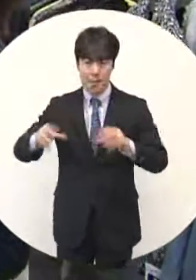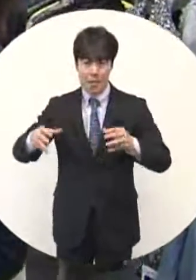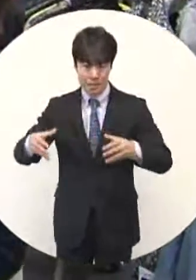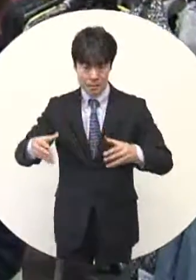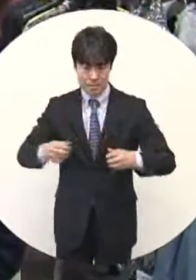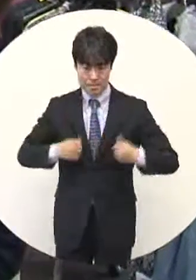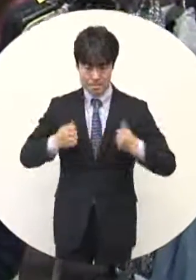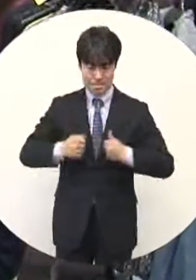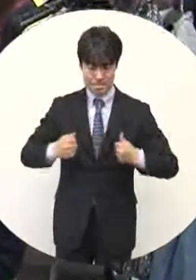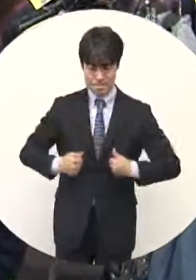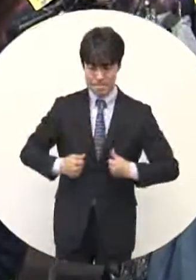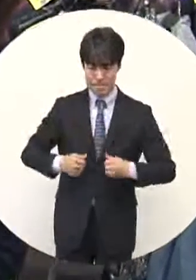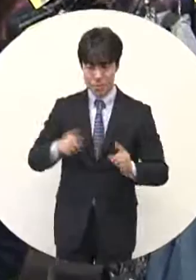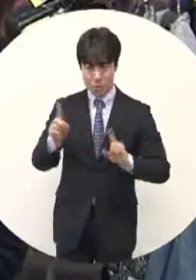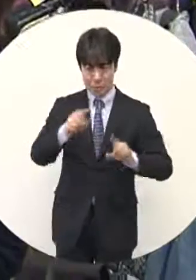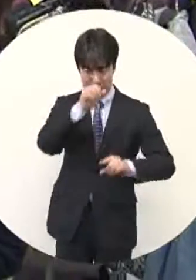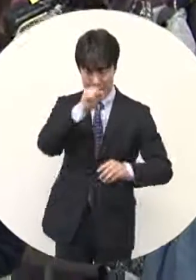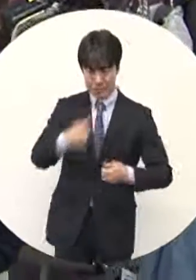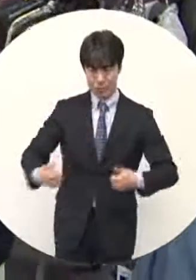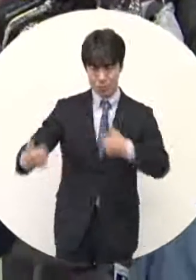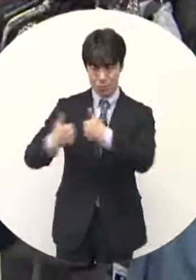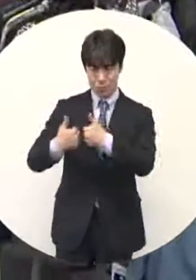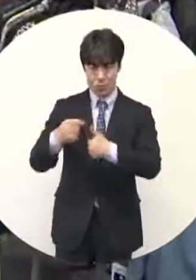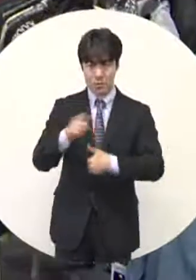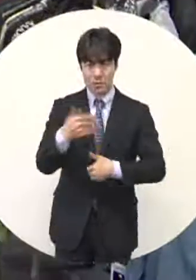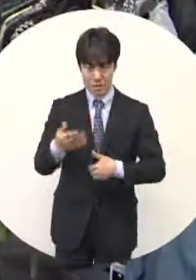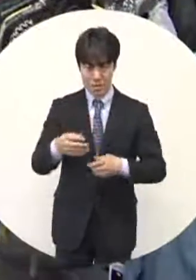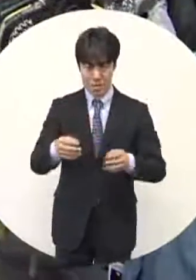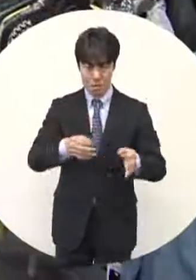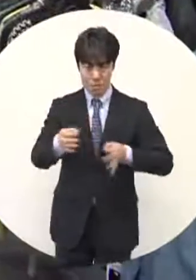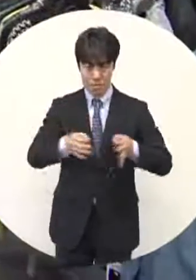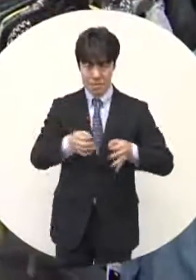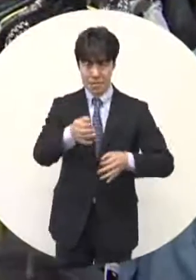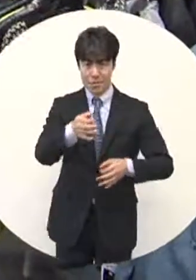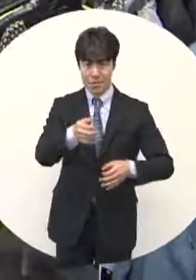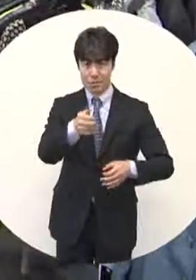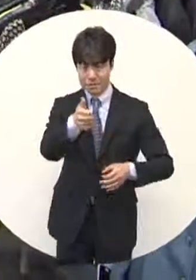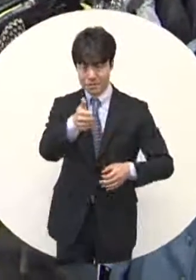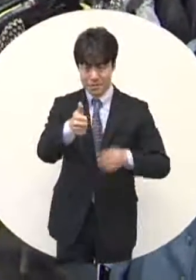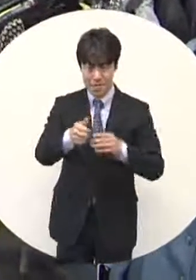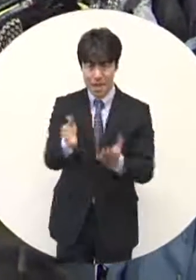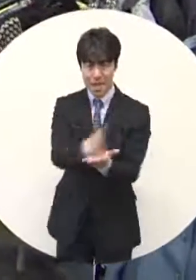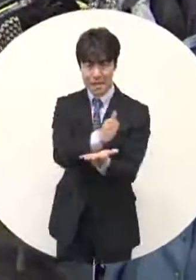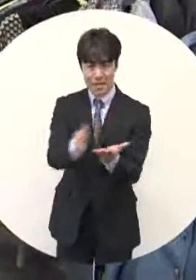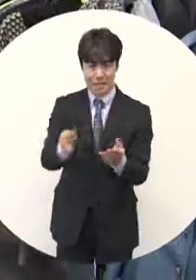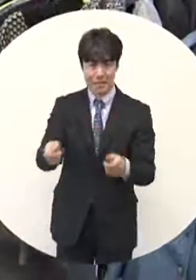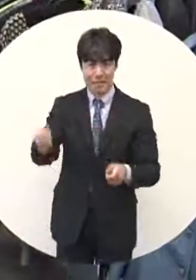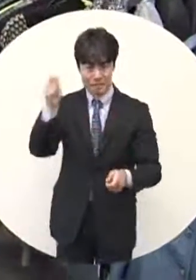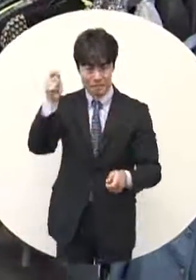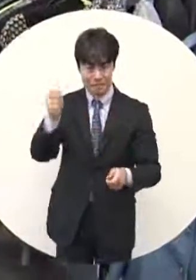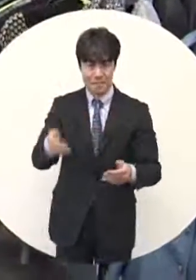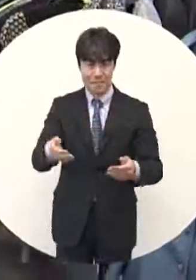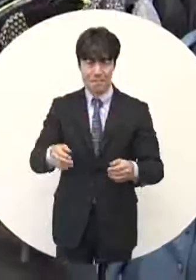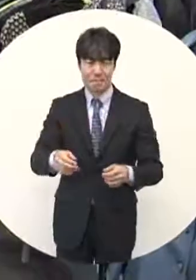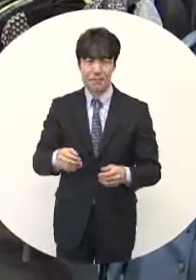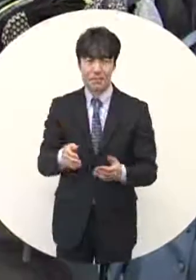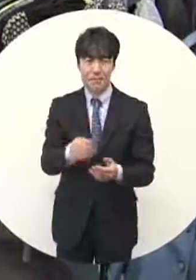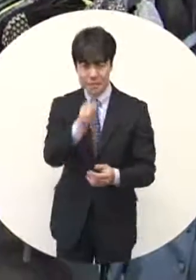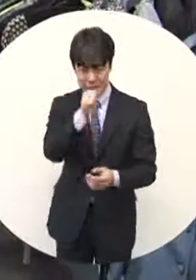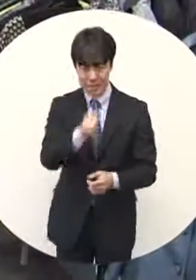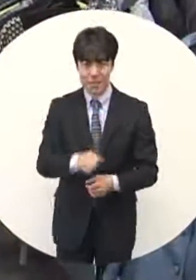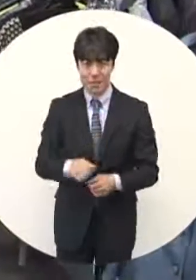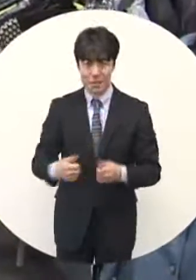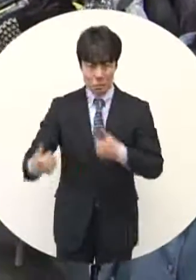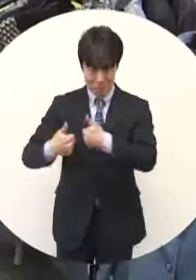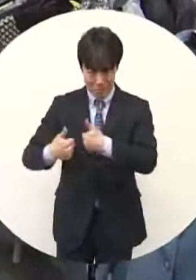お店の人に判定してもらって。 やりましょうか。山木さん、勝負しましょう。頑張ります。